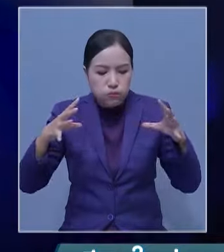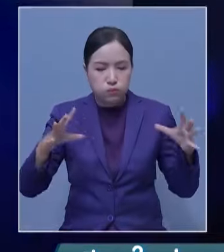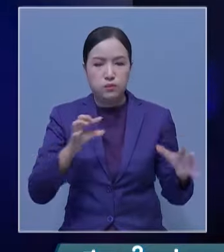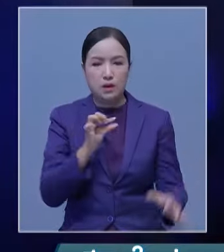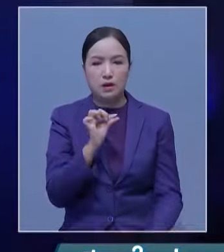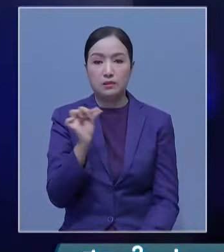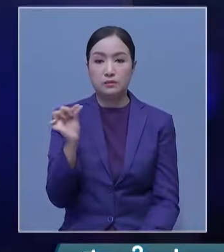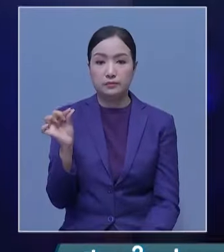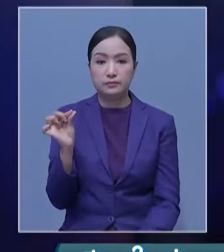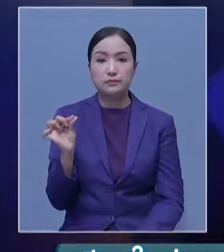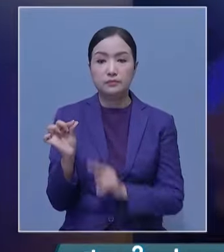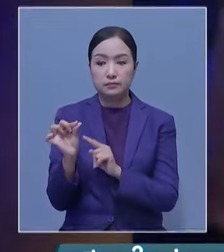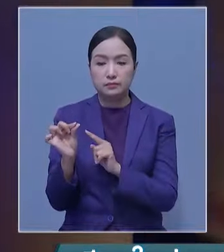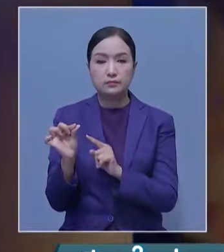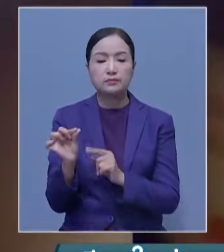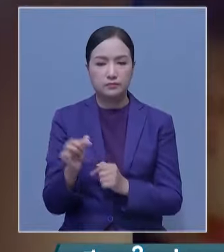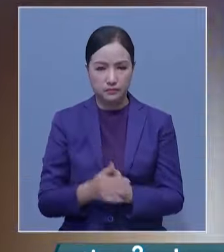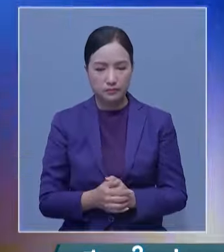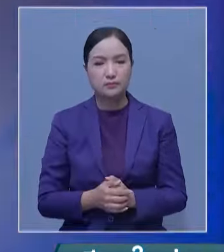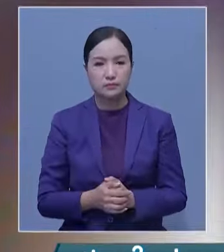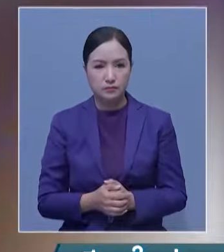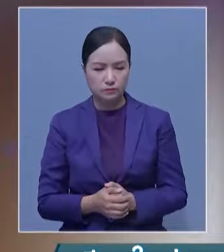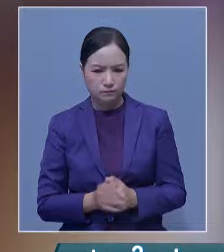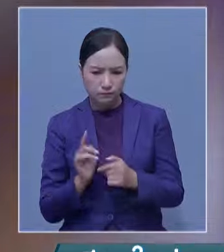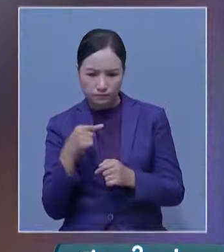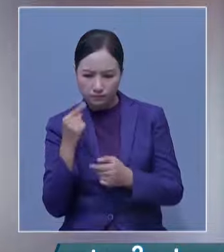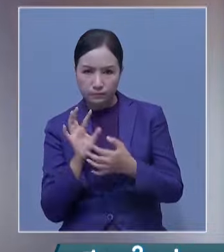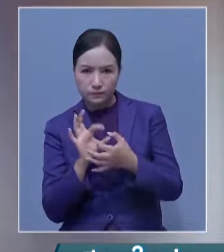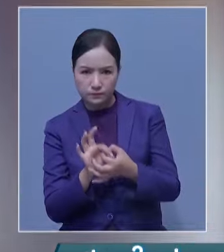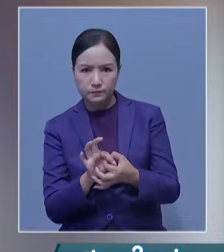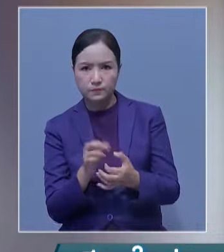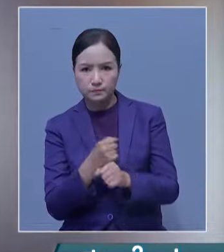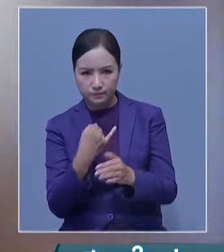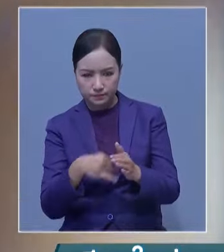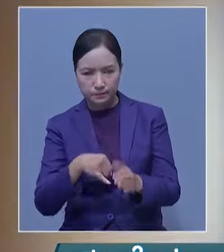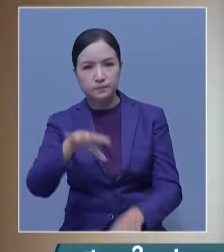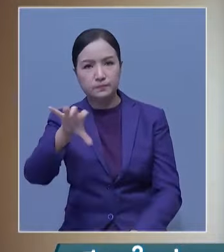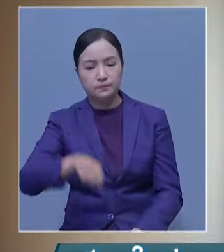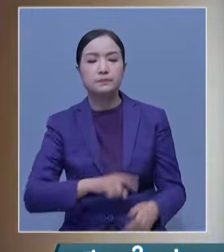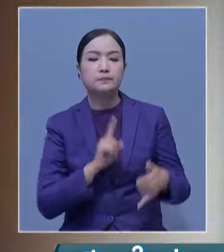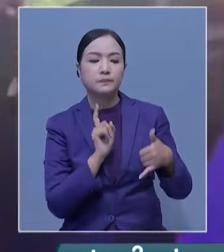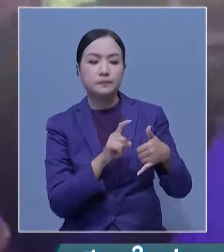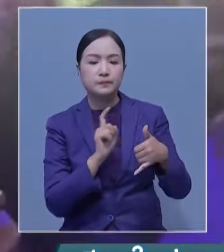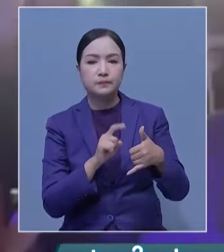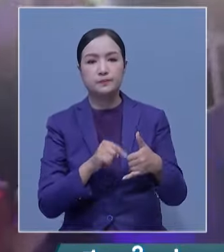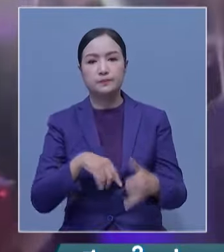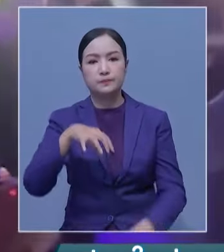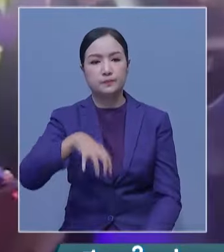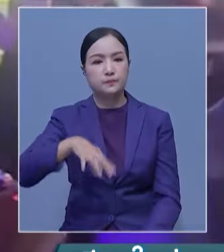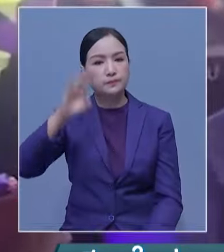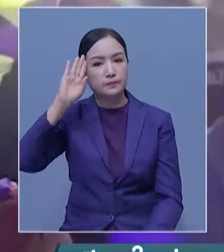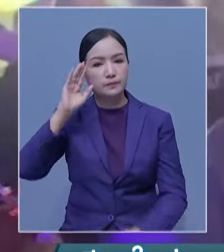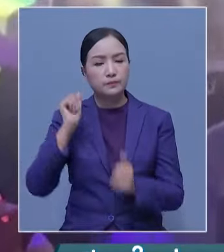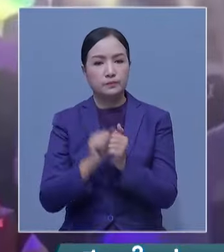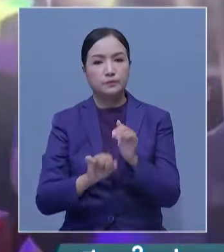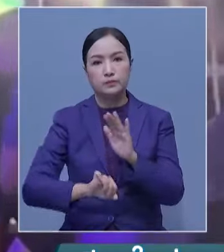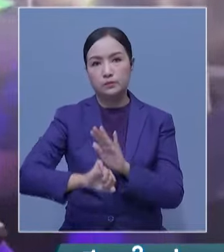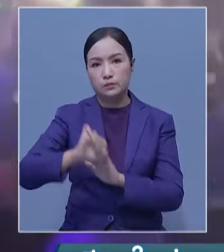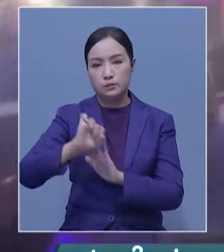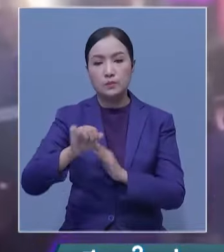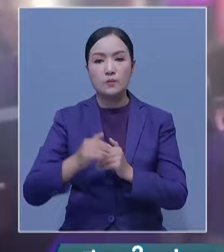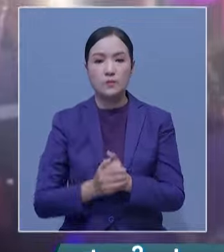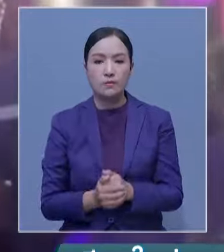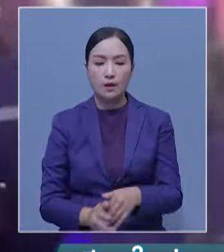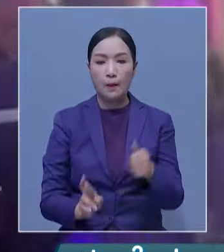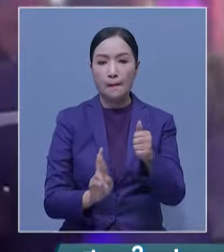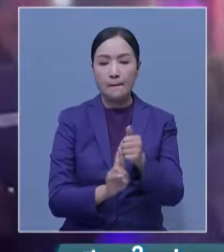กลางแล้วก็นำผู้เกี่ยวข้องทั้งหมดไปสอบสวนที่สพเมืองเชียงใหม่ทางด้านของพันตำรวจโฮสถิตชัยนิตยวัน